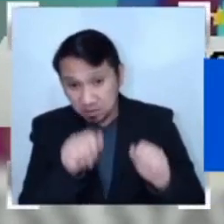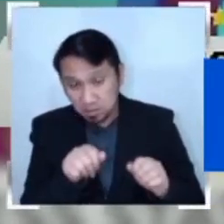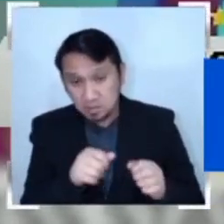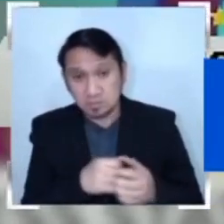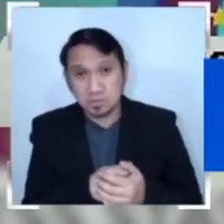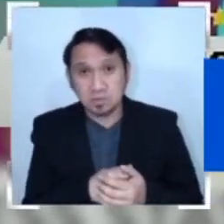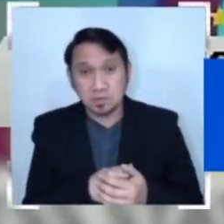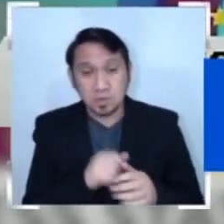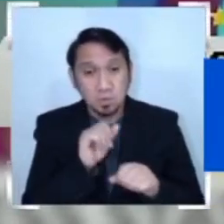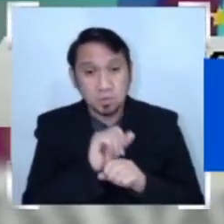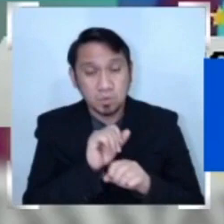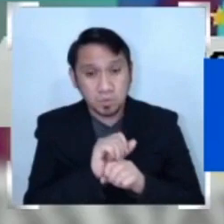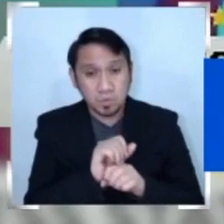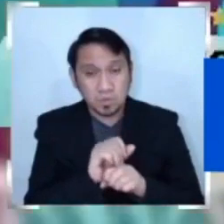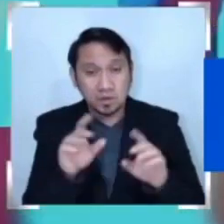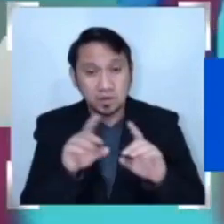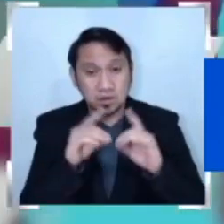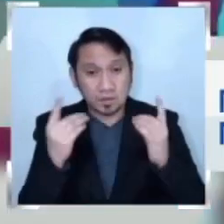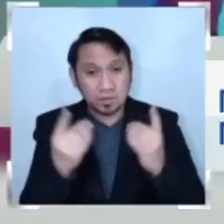dahil mahirap ang trabaho